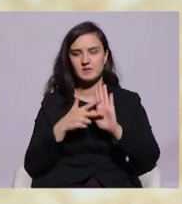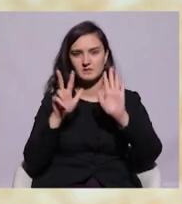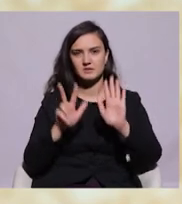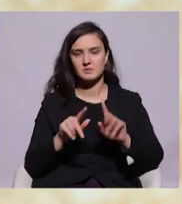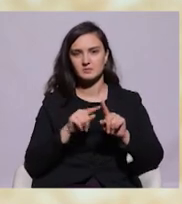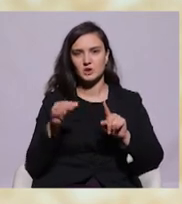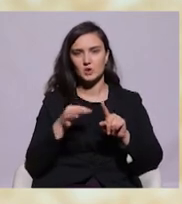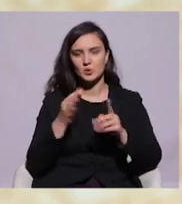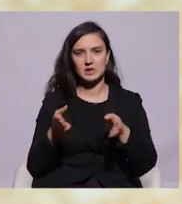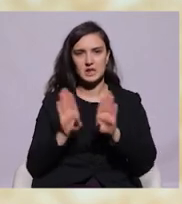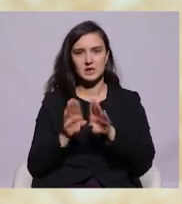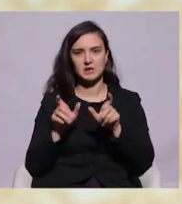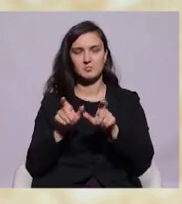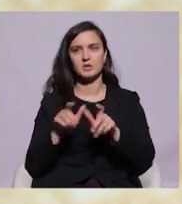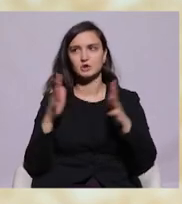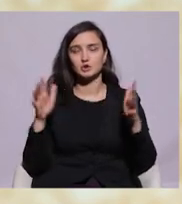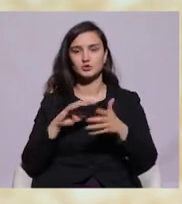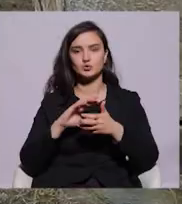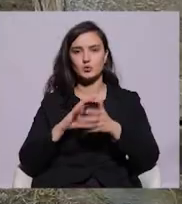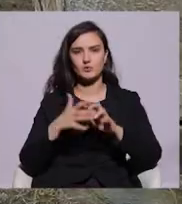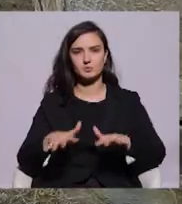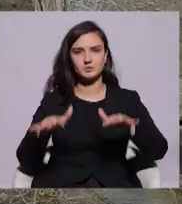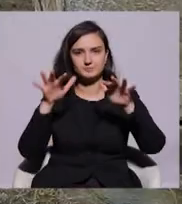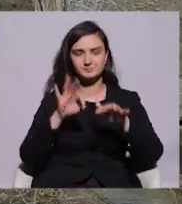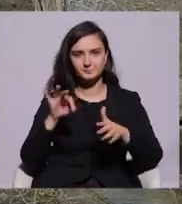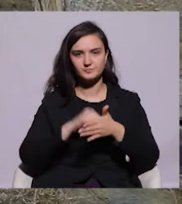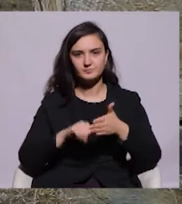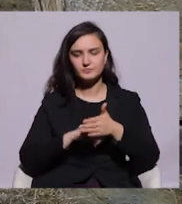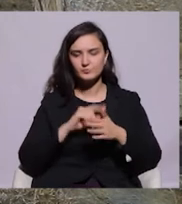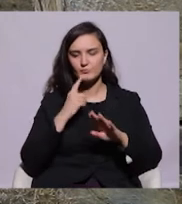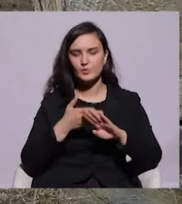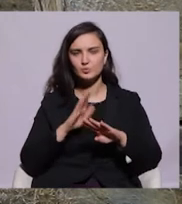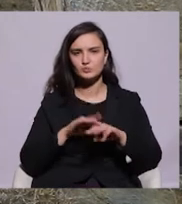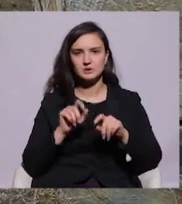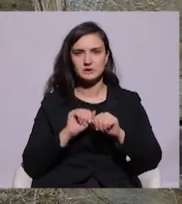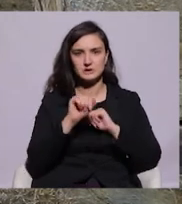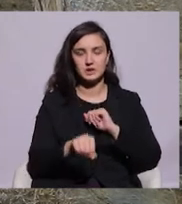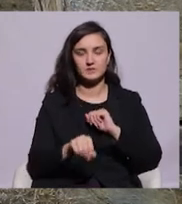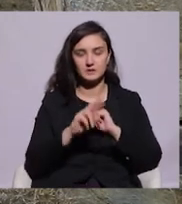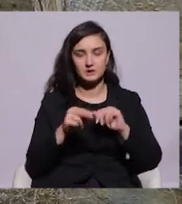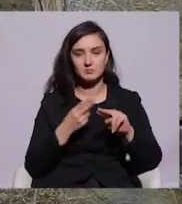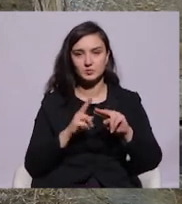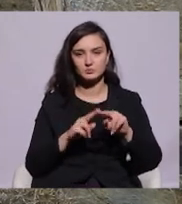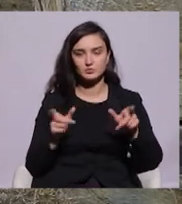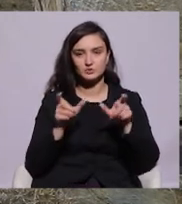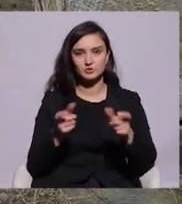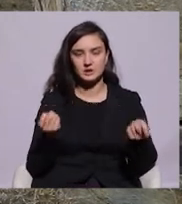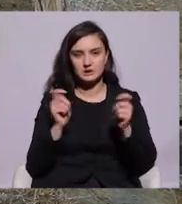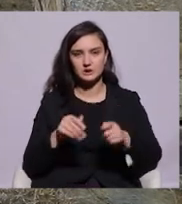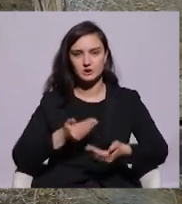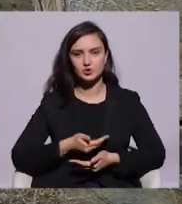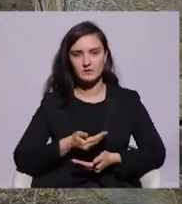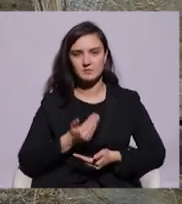თვის მანძილზე ეს რეგიონი იკეტება ხოლმე თითოეულობის გამო უღელტეხილებადი რთული გადასართული გადასალახავი და ამიტომ